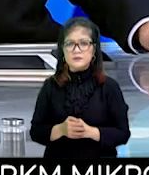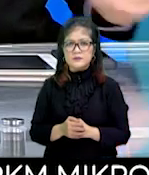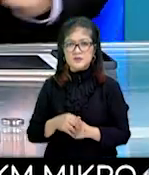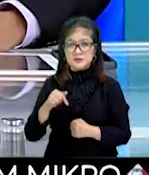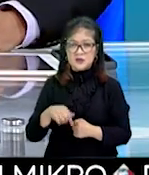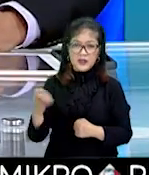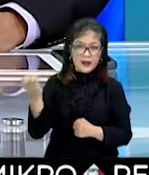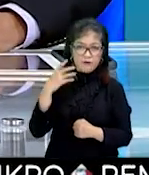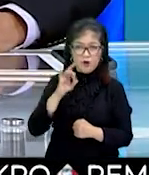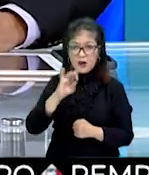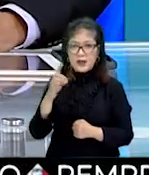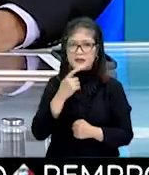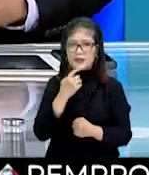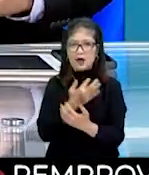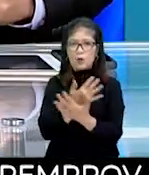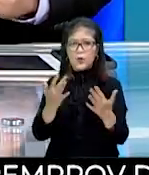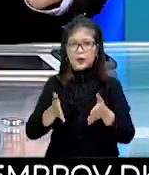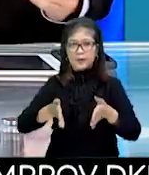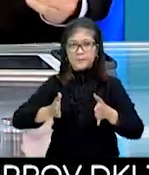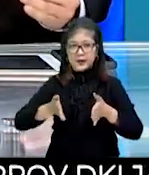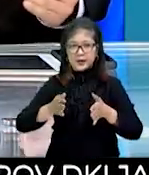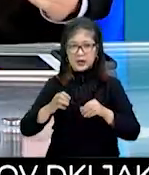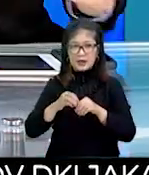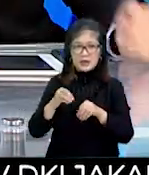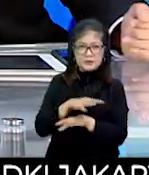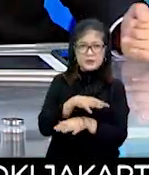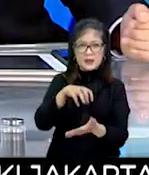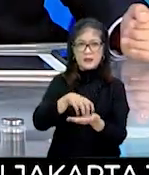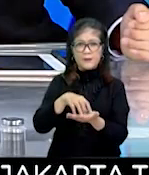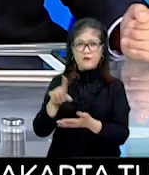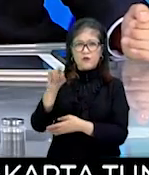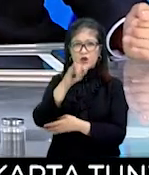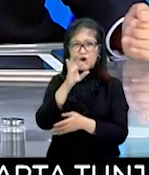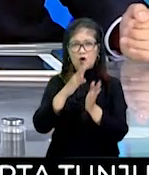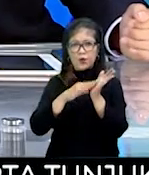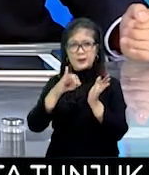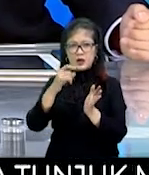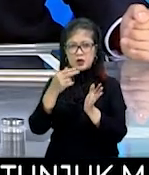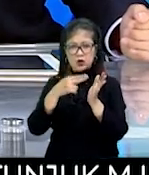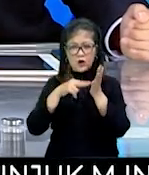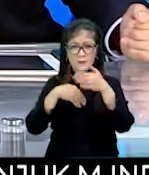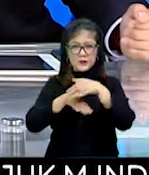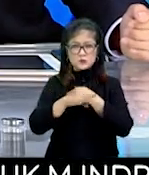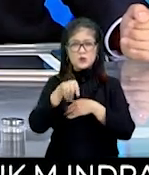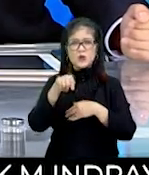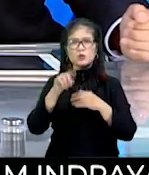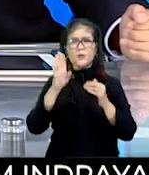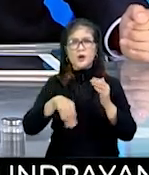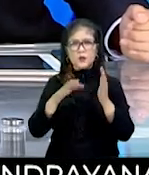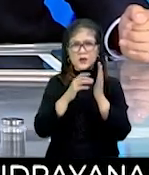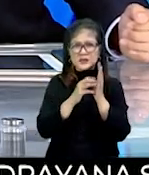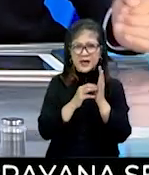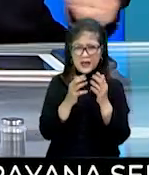Dan kami beralih ke informasi lain, warga Medan yang terpapar transmisi lokal varian Omikron pertama di Indonesia dilaporkan bergejala